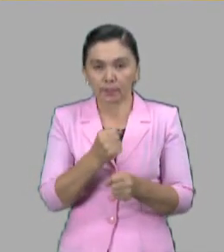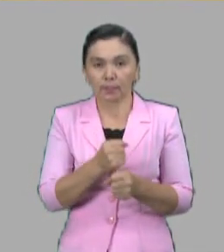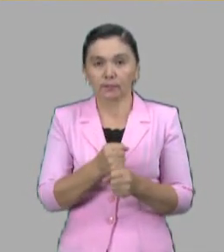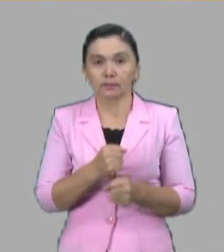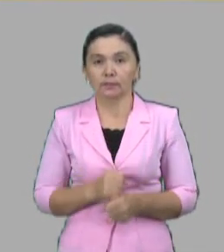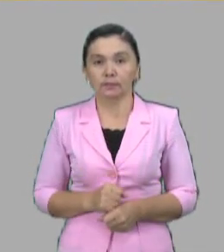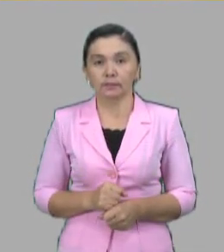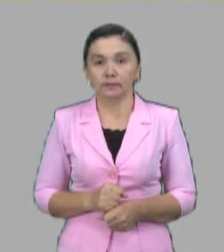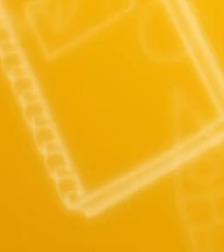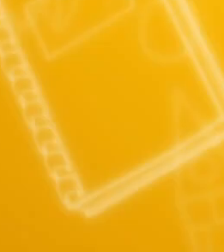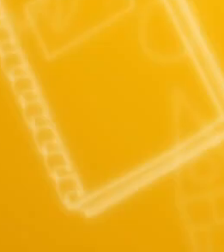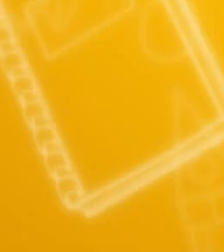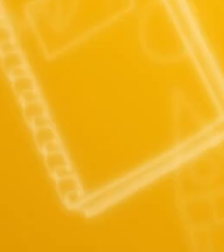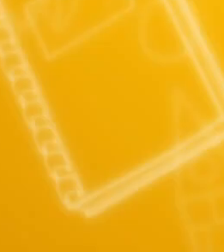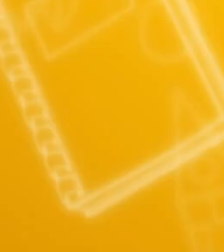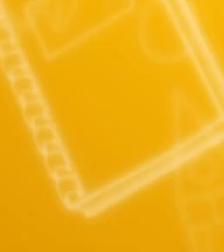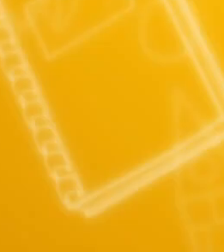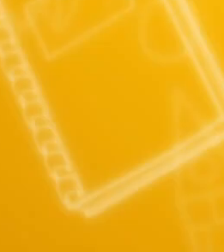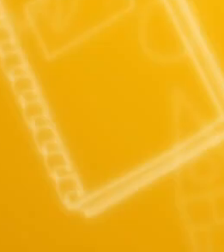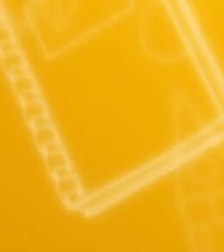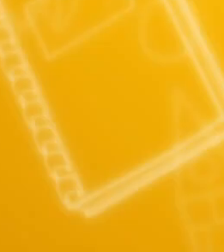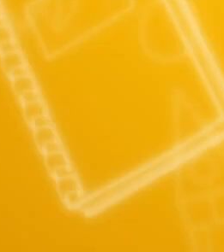кылат?